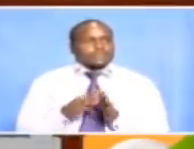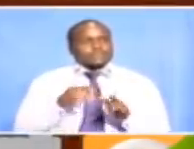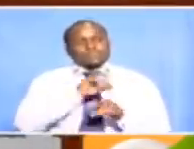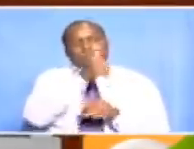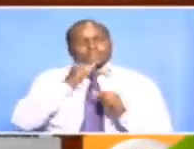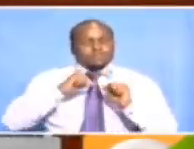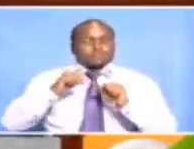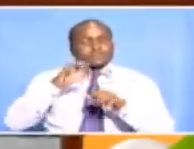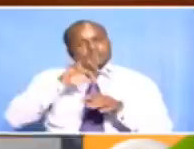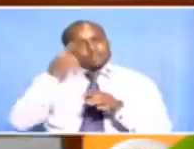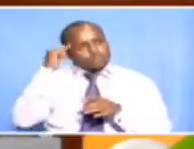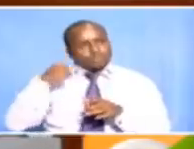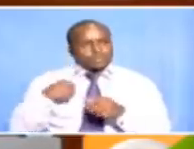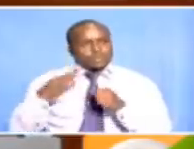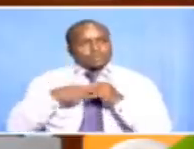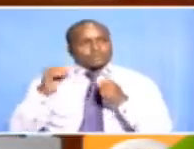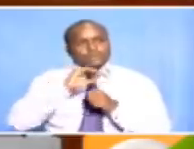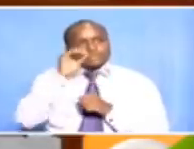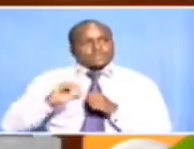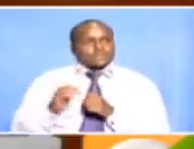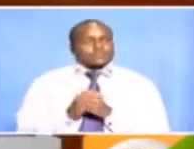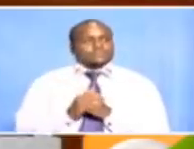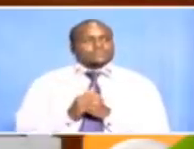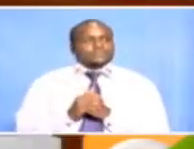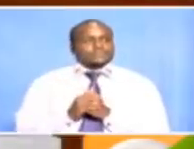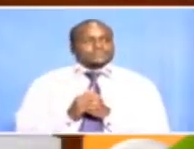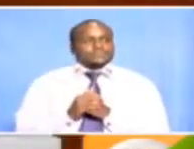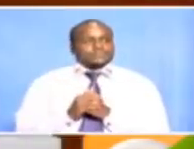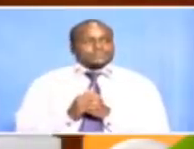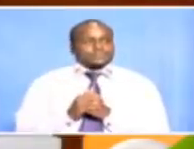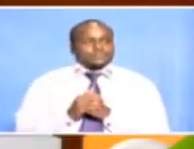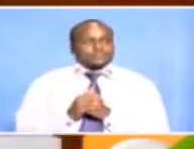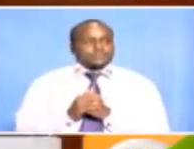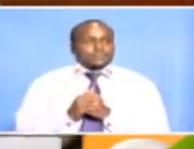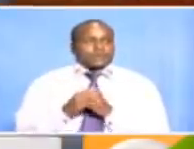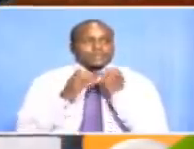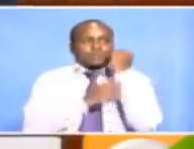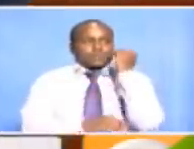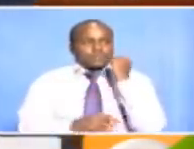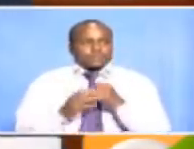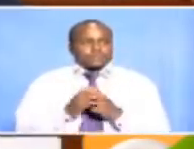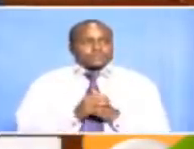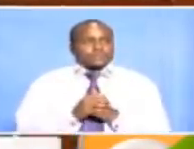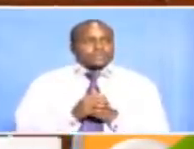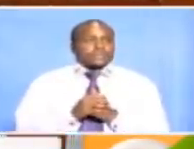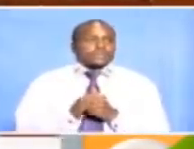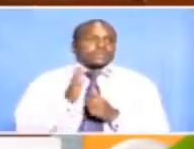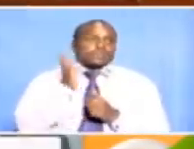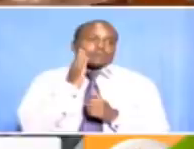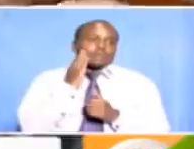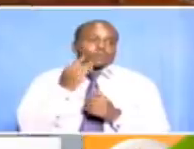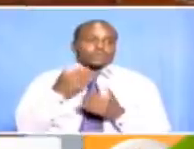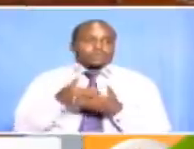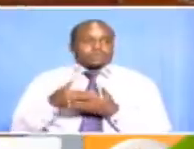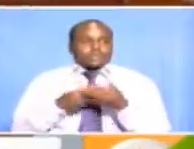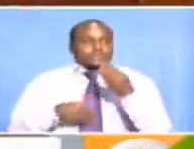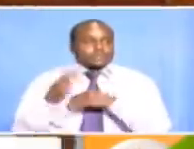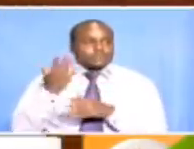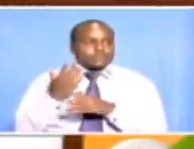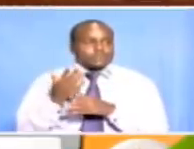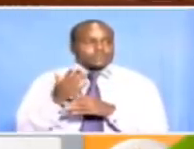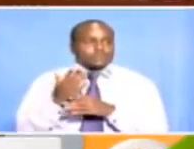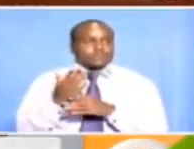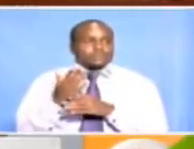But 80%, yeah. Our mama watoto wao wamekufa pumwani. Our mama watoto wao wanauzwa. Hizi body maiti zinawekwa